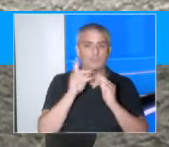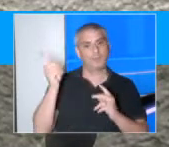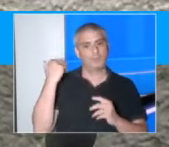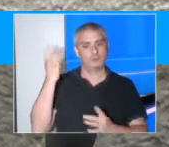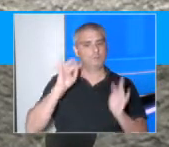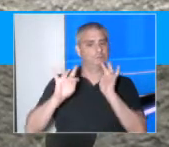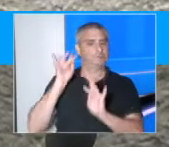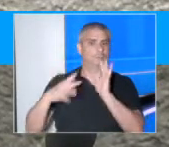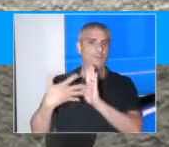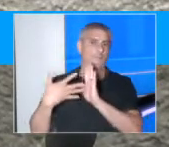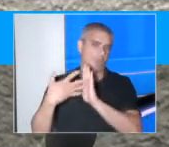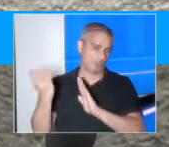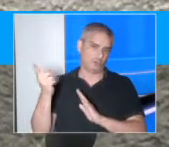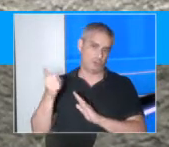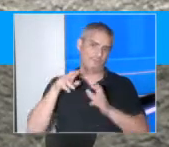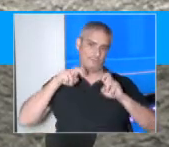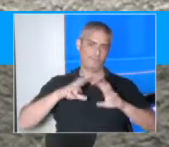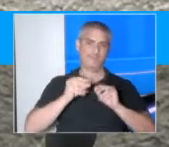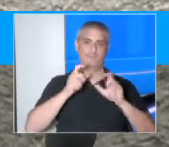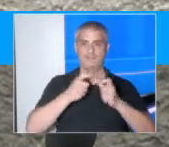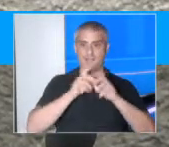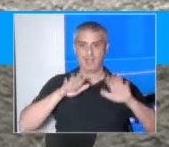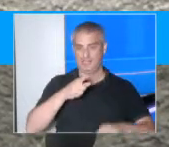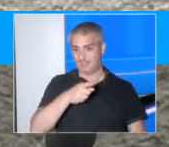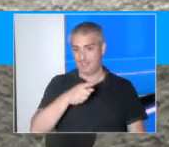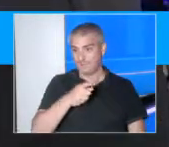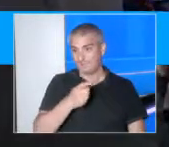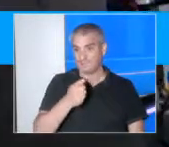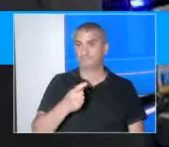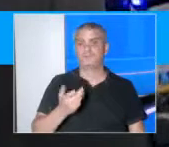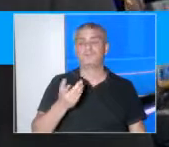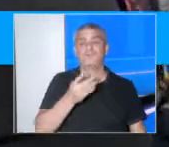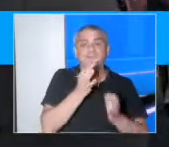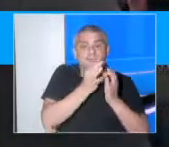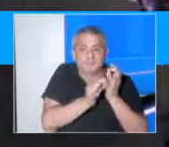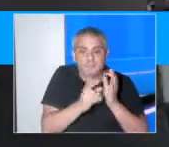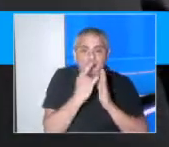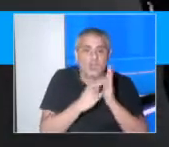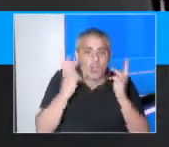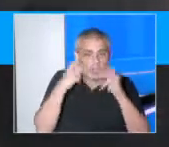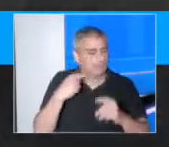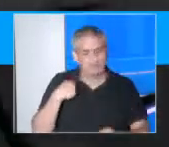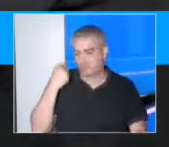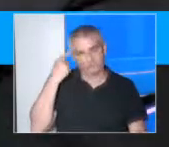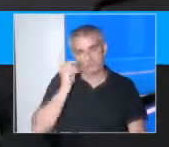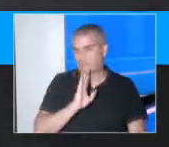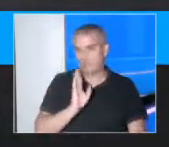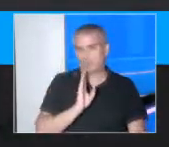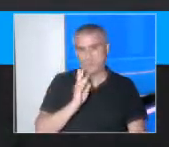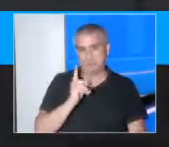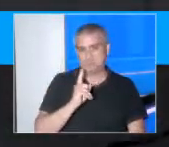היו חוטפים ביקורת על כך שהם יושבים עם רם בממשלה. לקראת, ספציפית לגבי חוק ההסדרים, אני לא חושבת שתהיה